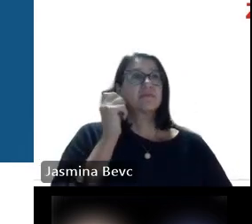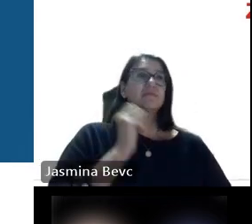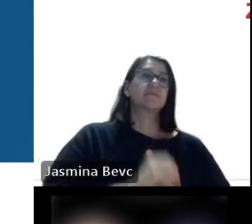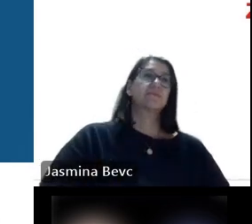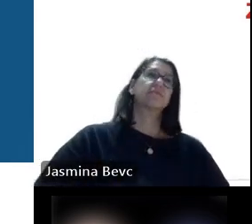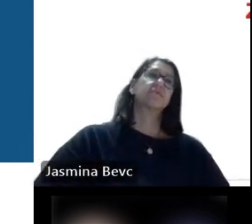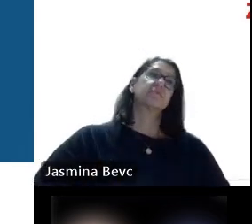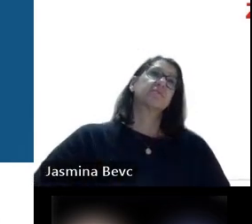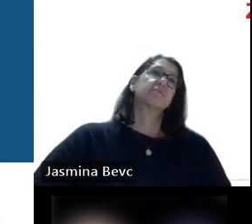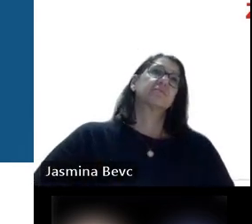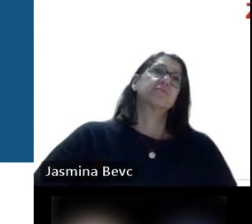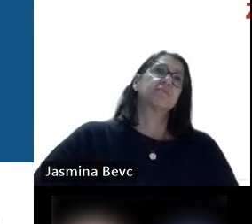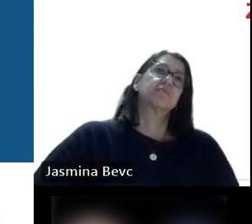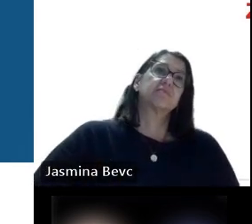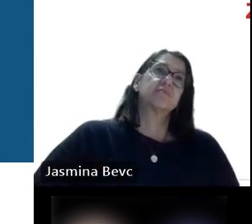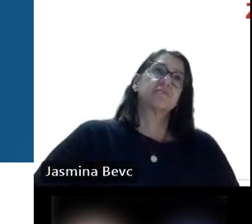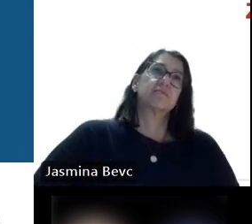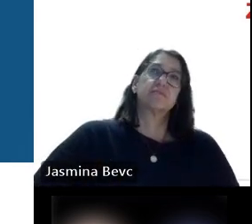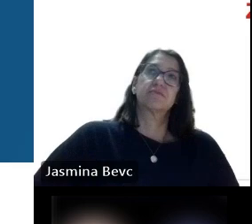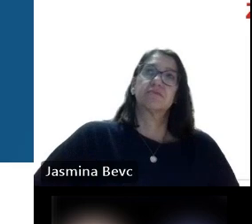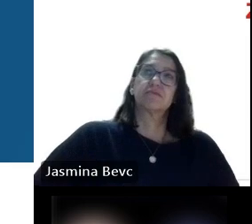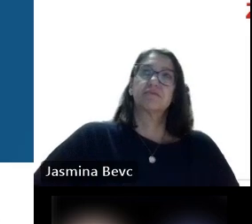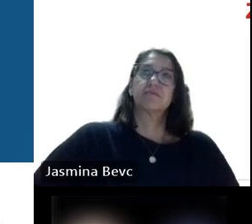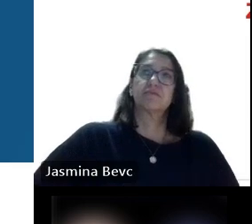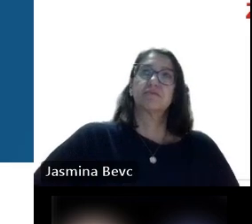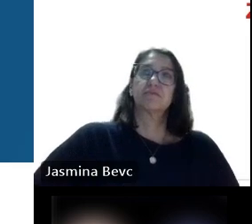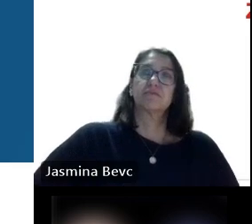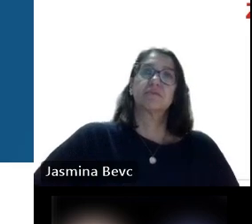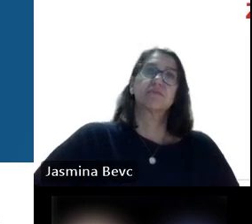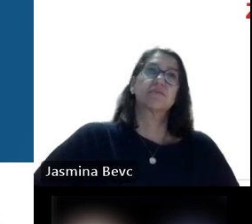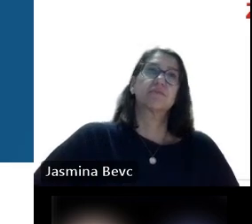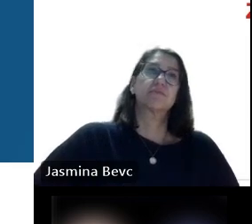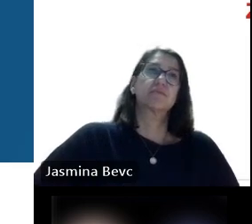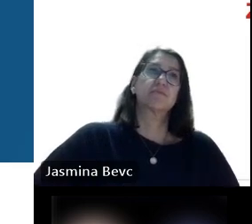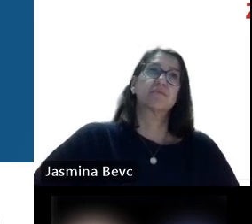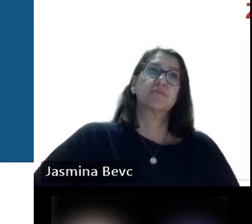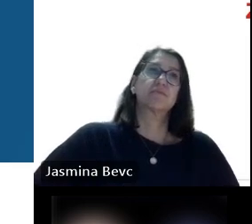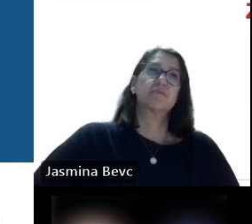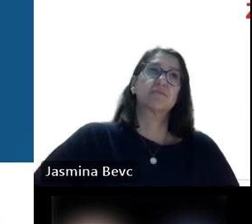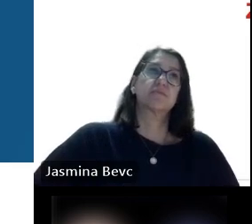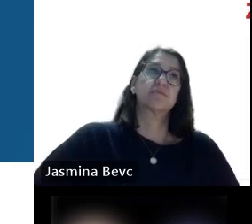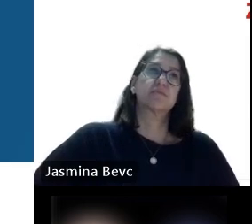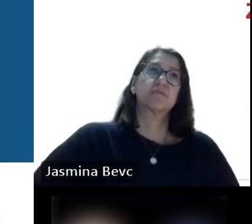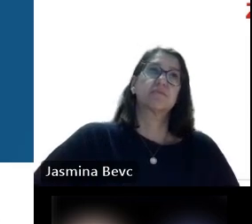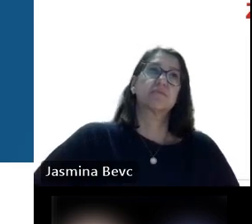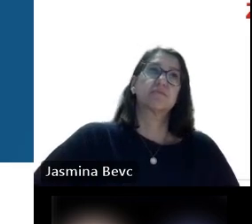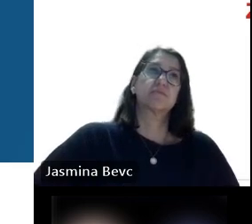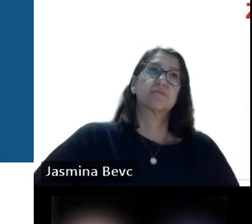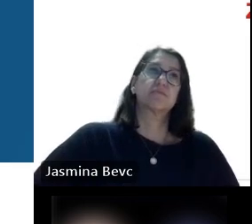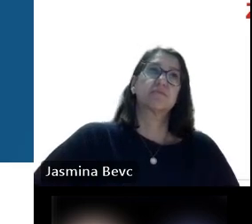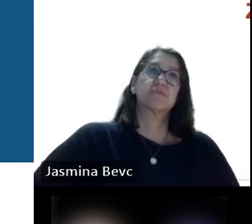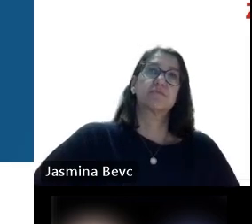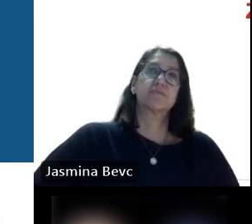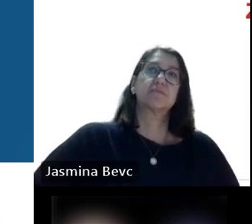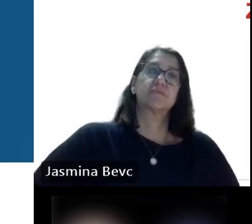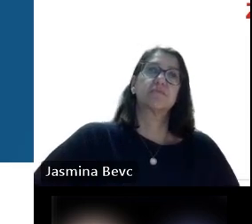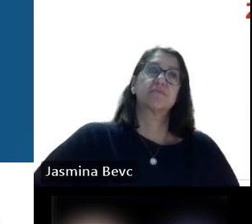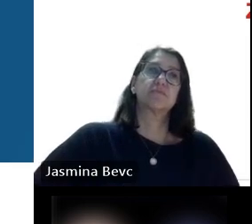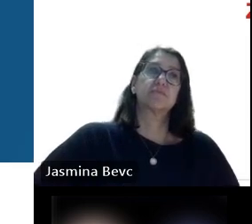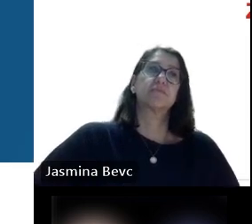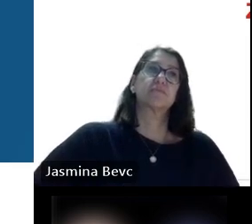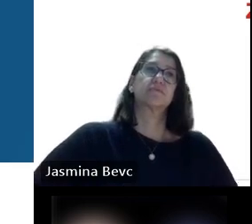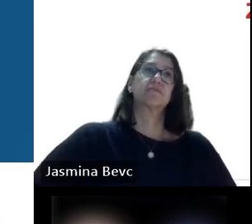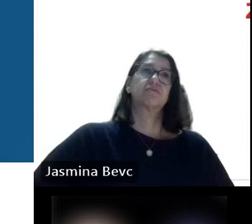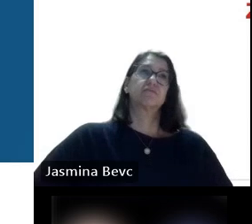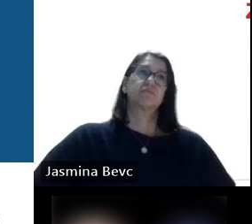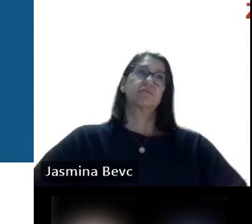tega, 10-12 kilovatov, recimo, če še večkrat upoštevamo zraven še sanitarno vodo in tako dalje. Ampak prvo,